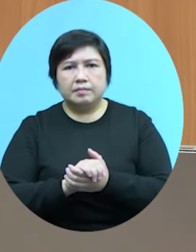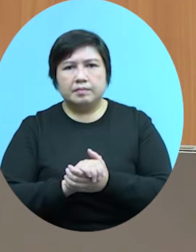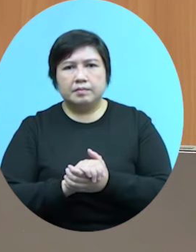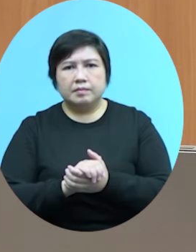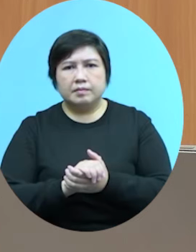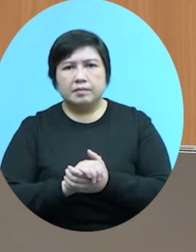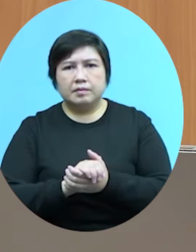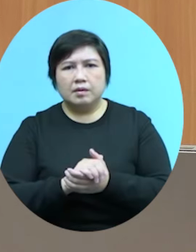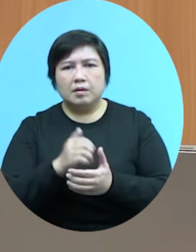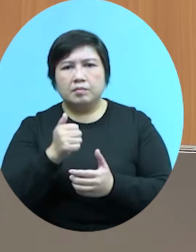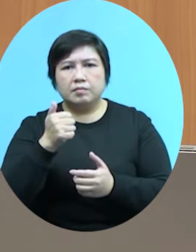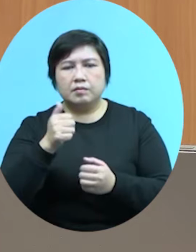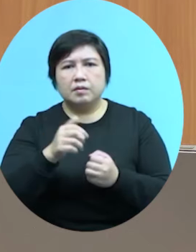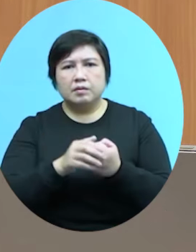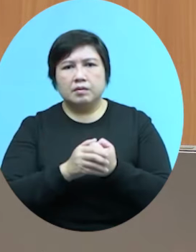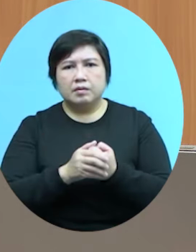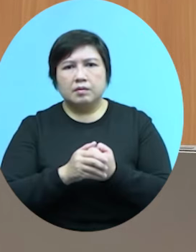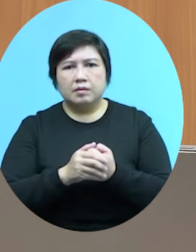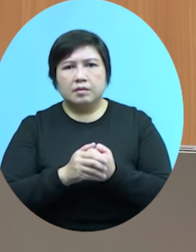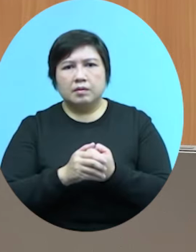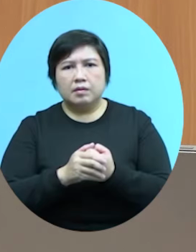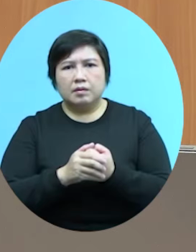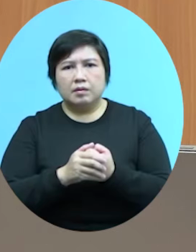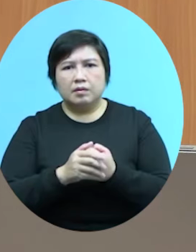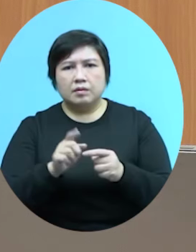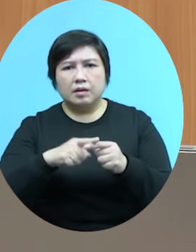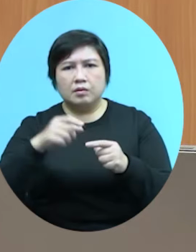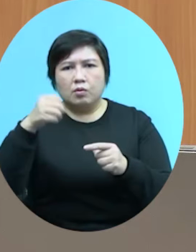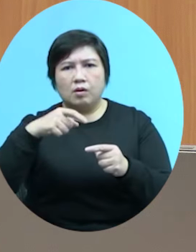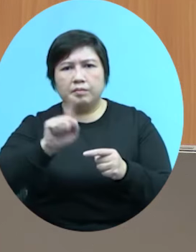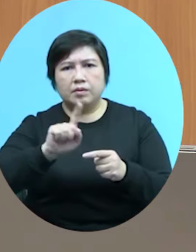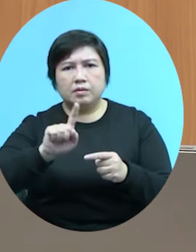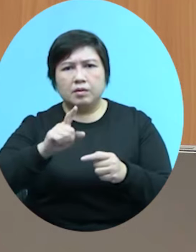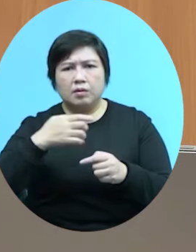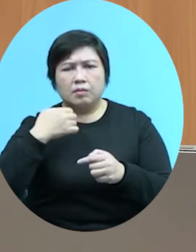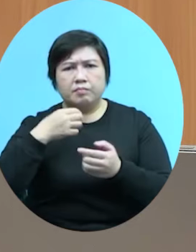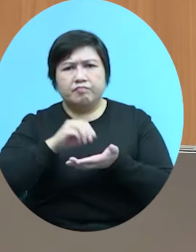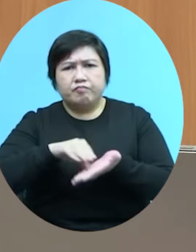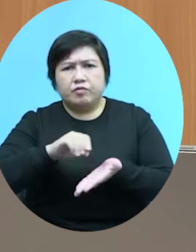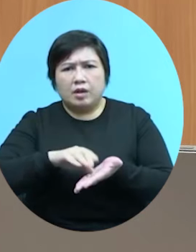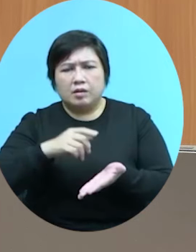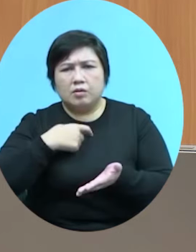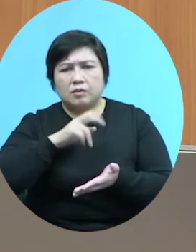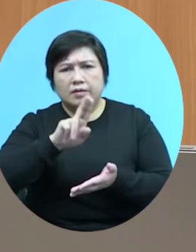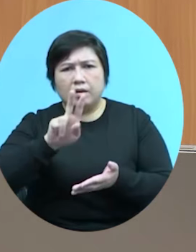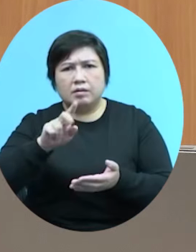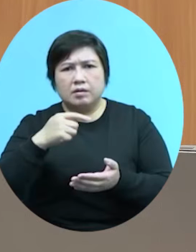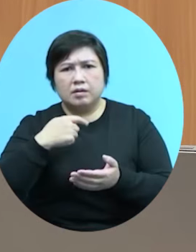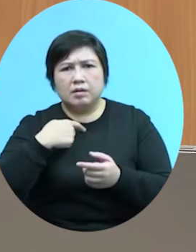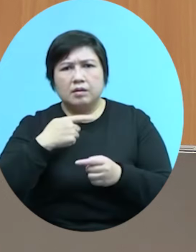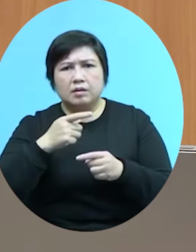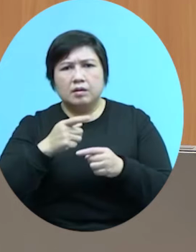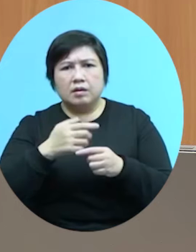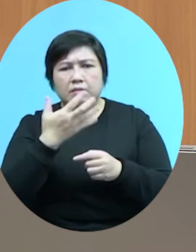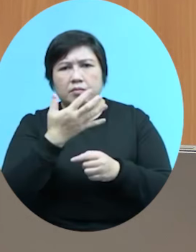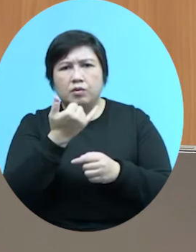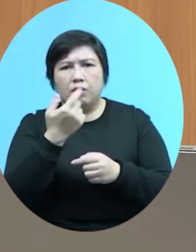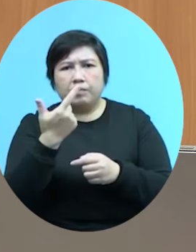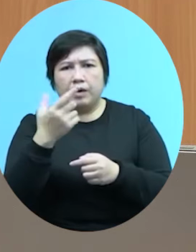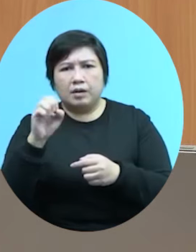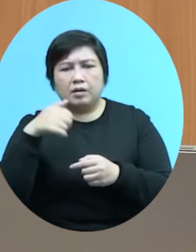是的它是哪間真光我不肯定我要檢測一下它是5680